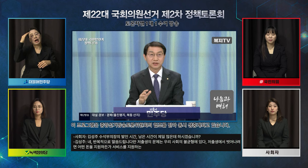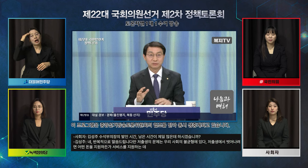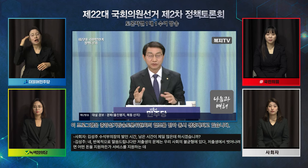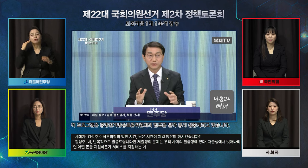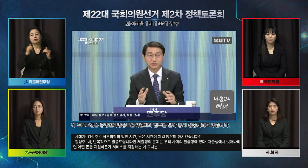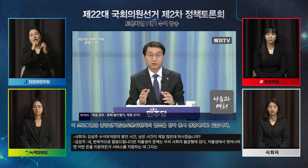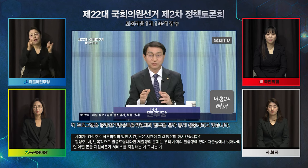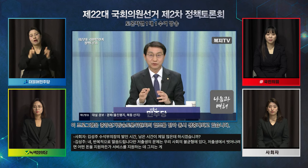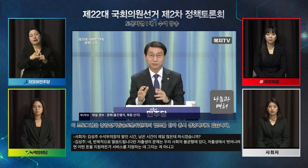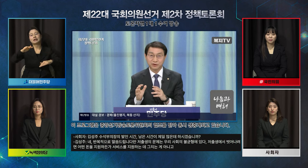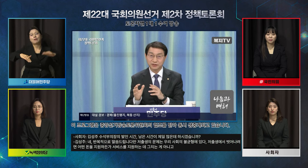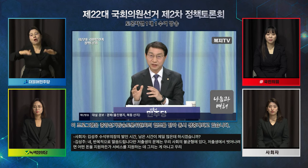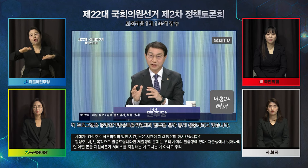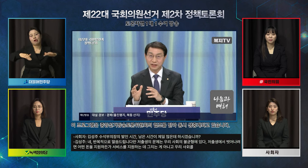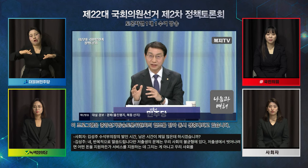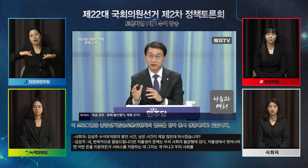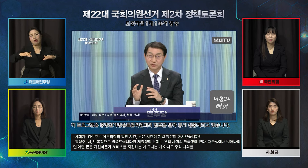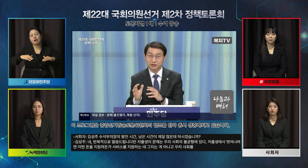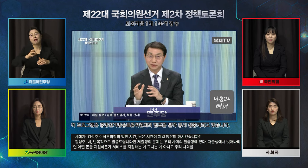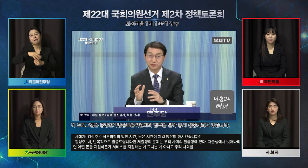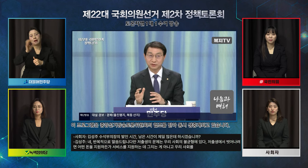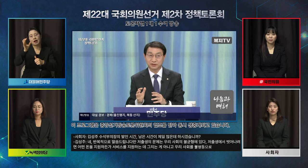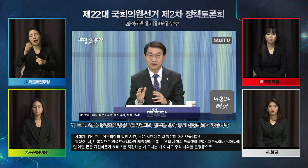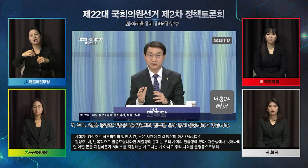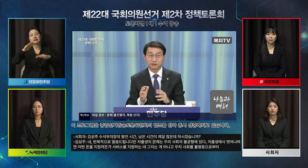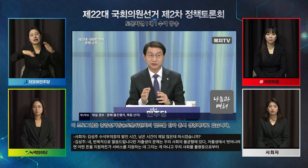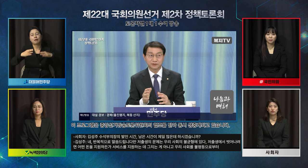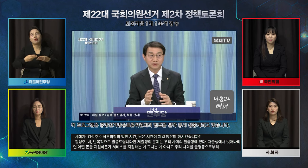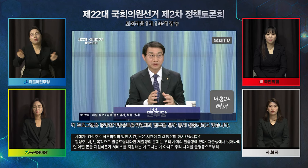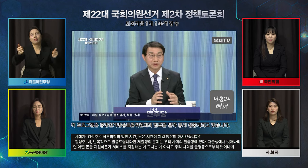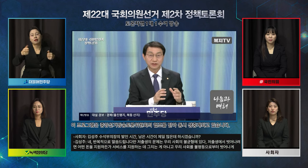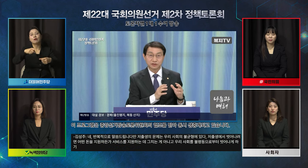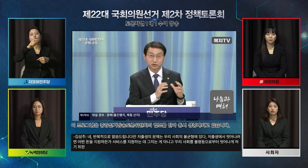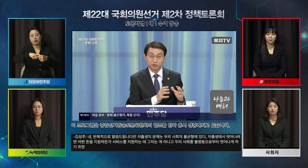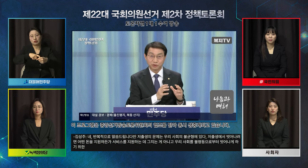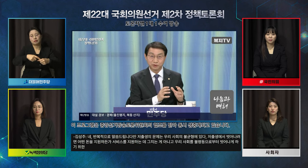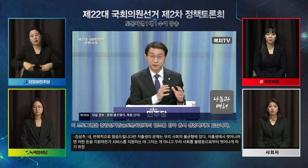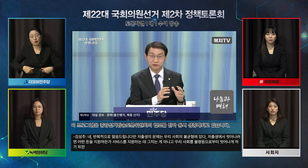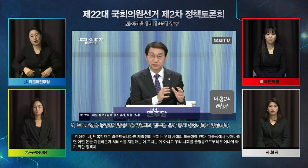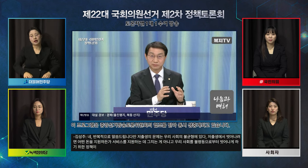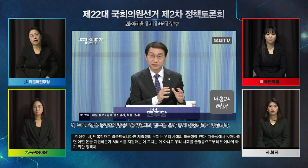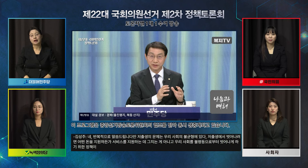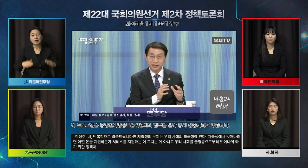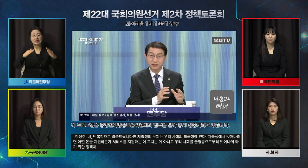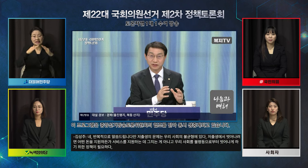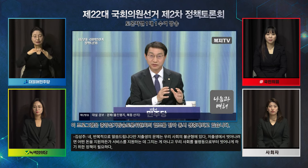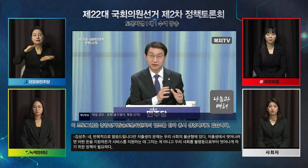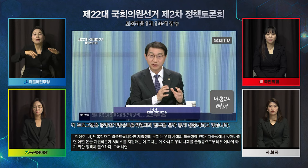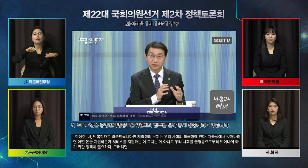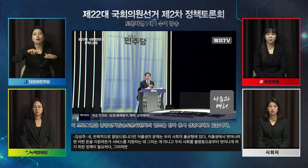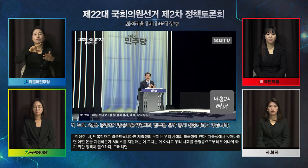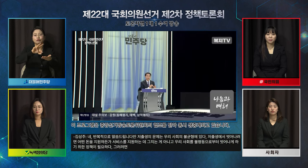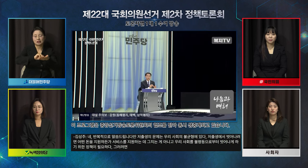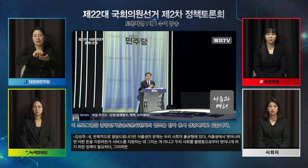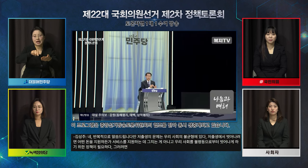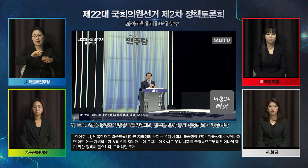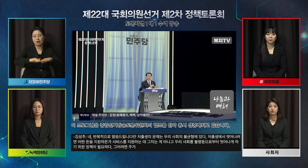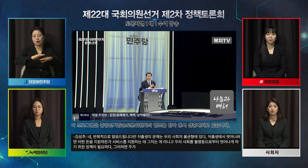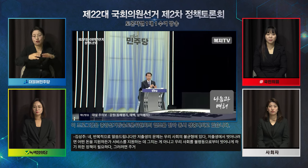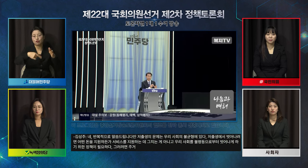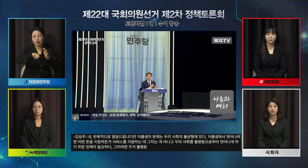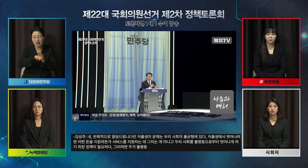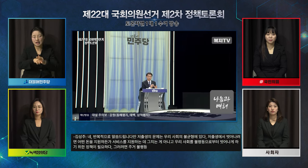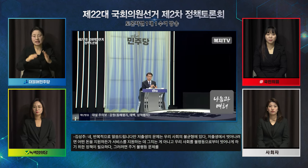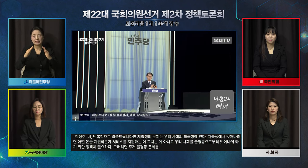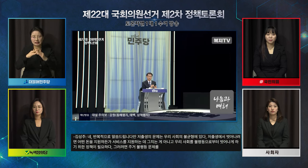불평등으로부터 벗어나게 하기 위한 정책이 필요하다. 그러려면 주거 불평등 문제를 해결하기 위한 획기적인